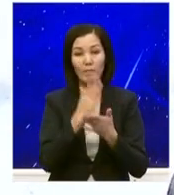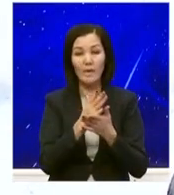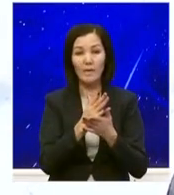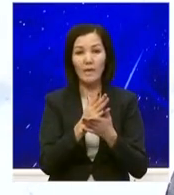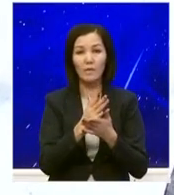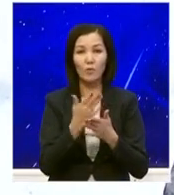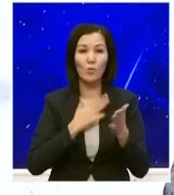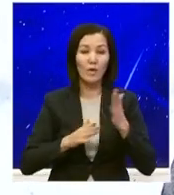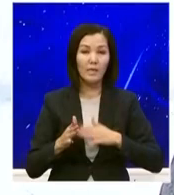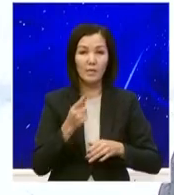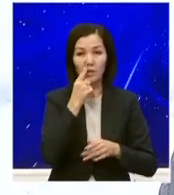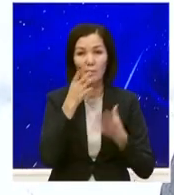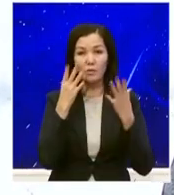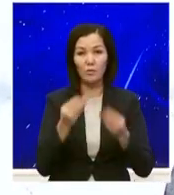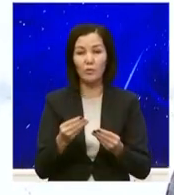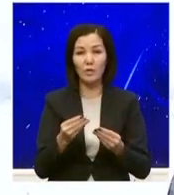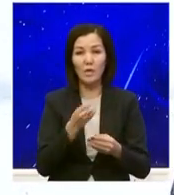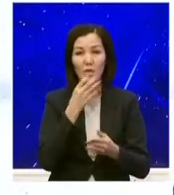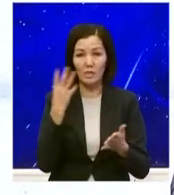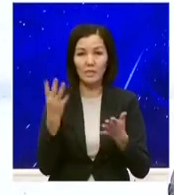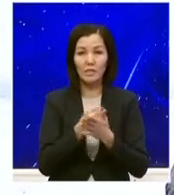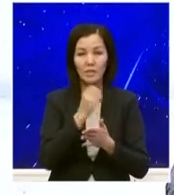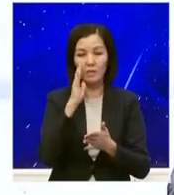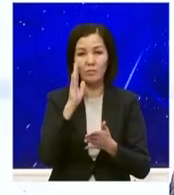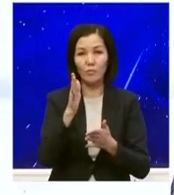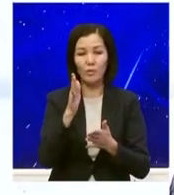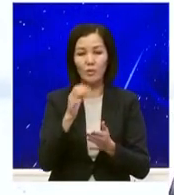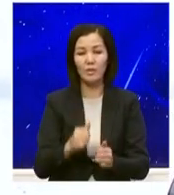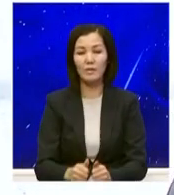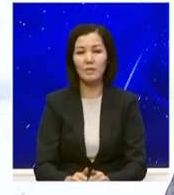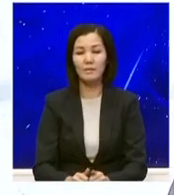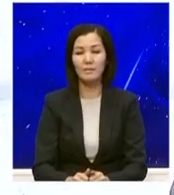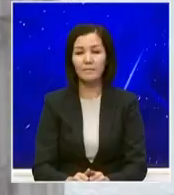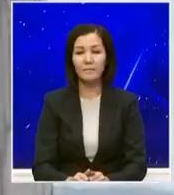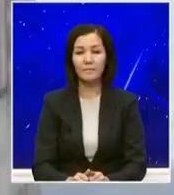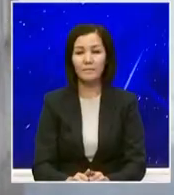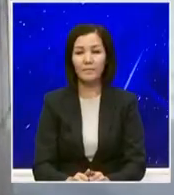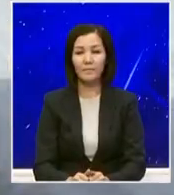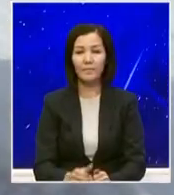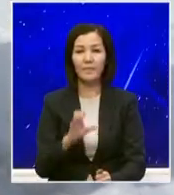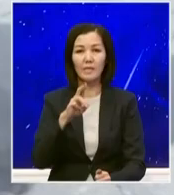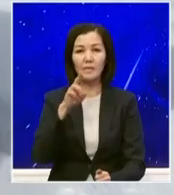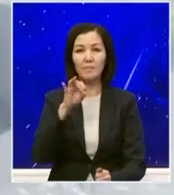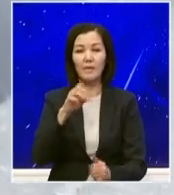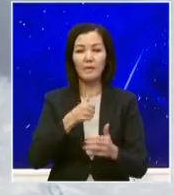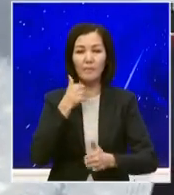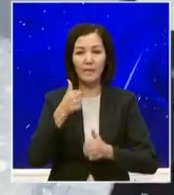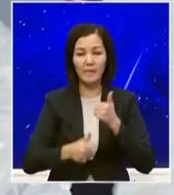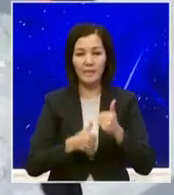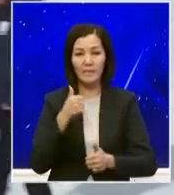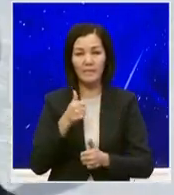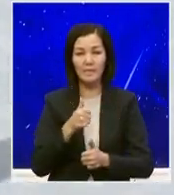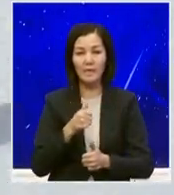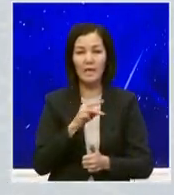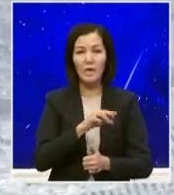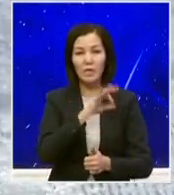мені қуантты. Жақын күндері жақсы жетістігімен жанкүйерлерінде қуантады деп ойлаймын. Спринт бәсекесінде шығыс және солтүстік